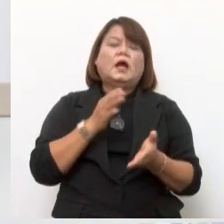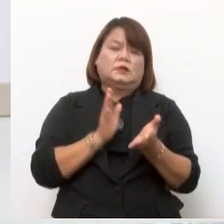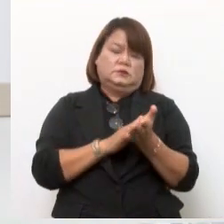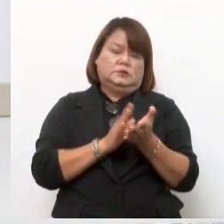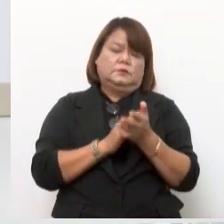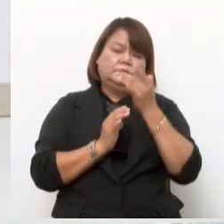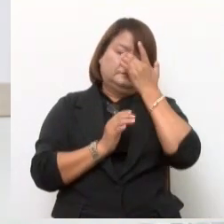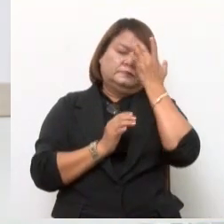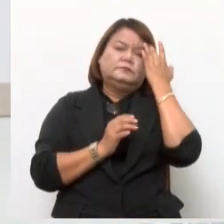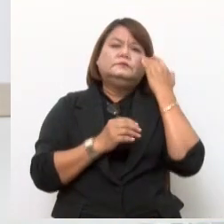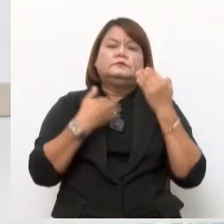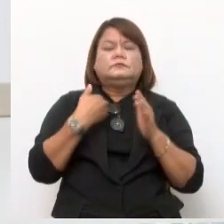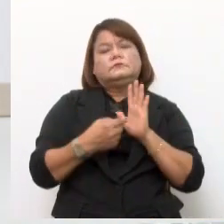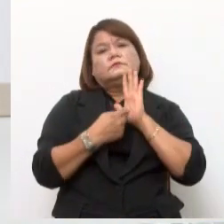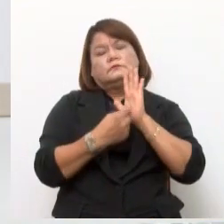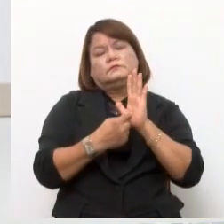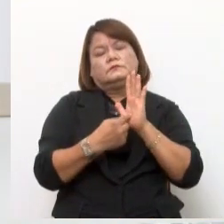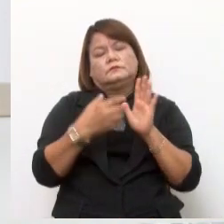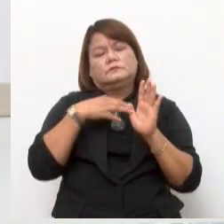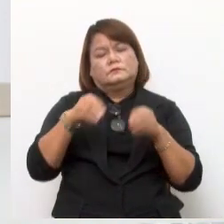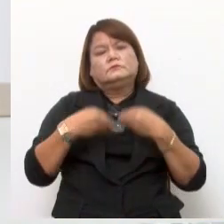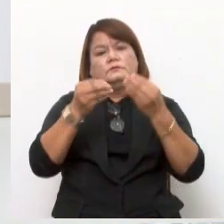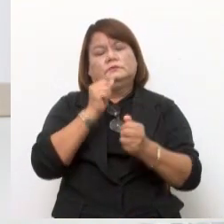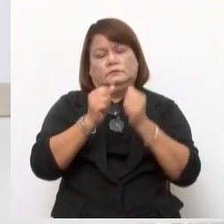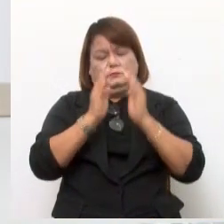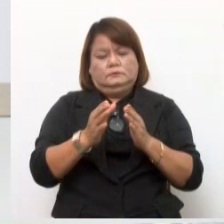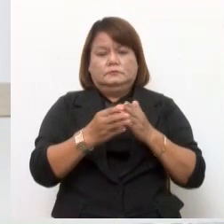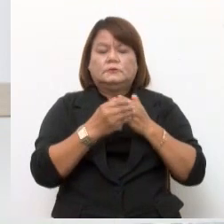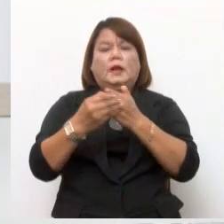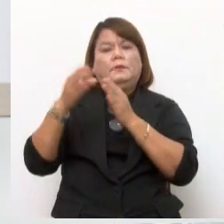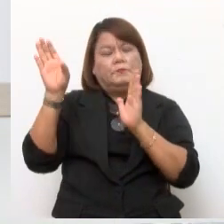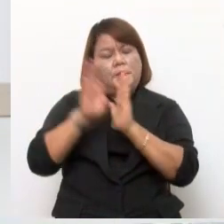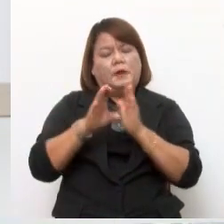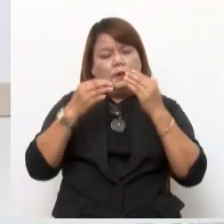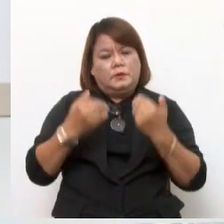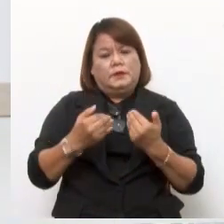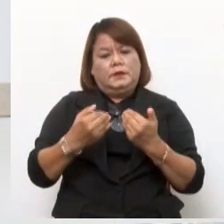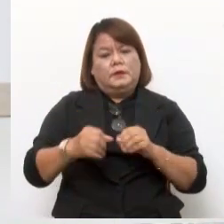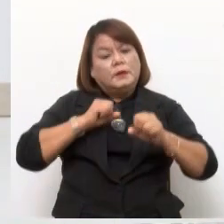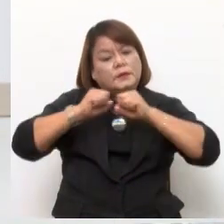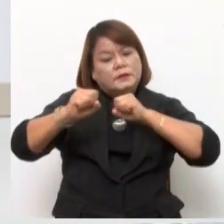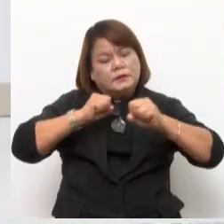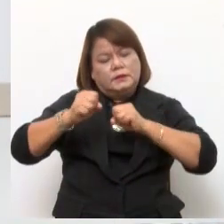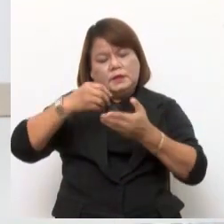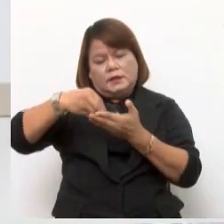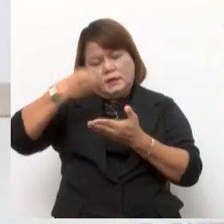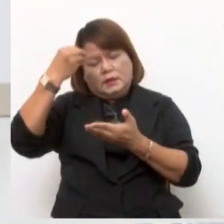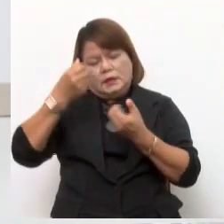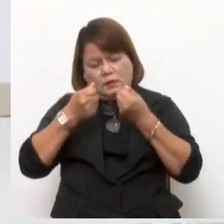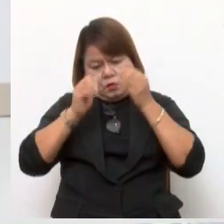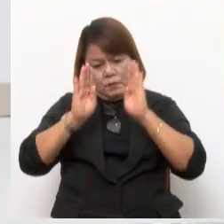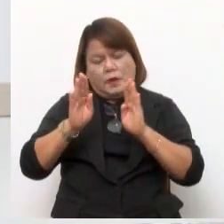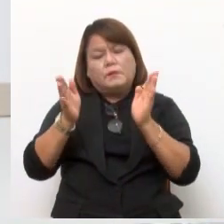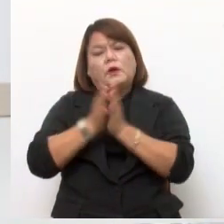ตรงนี้มานำเสนอและอยากให้ท่านนำภาพเหล่านี้นำคลิปนี้ไปเป็นสื่อการเรียนการสอนและเป็นออกแบบประกอบ